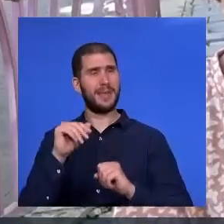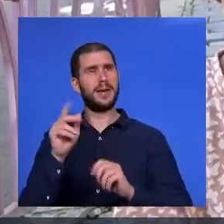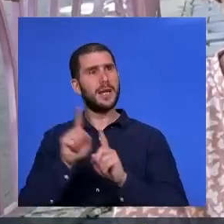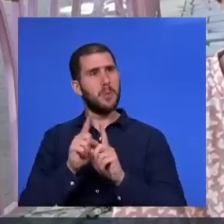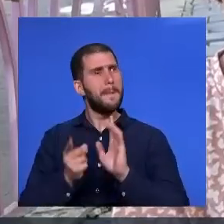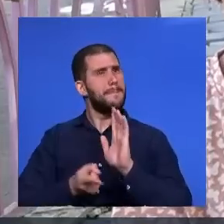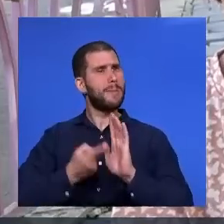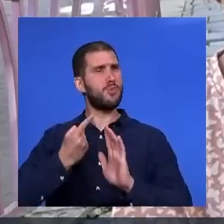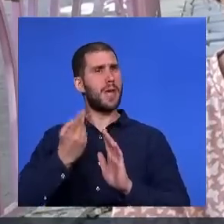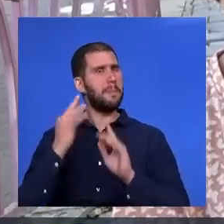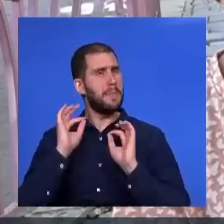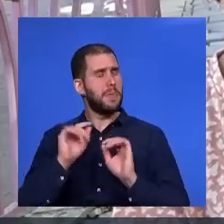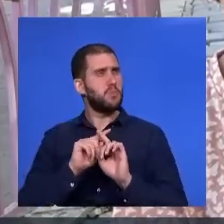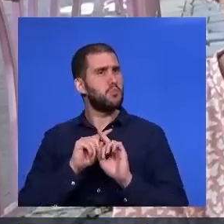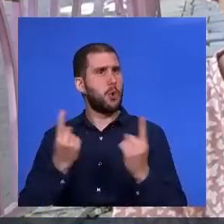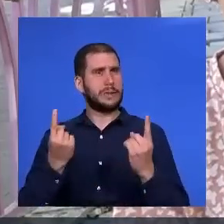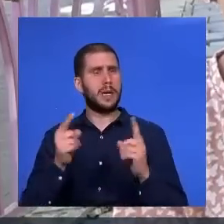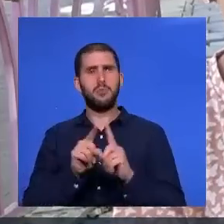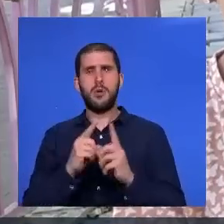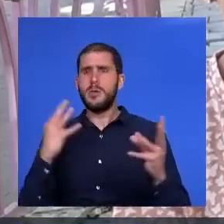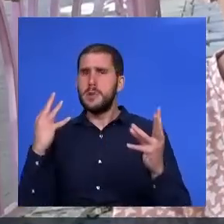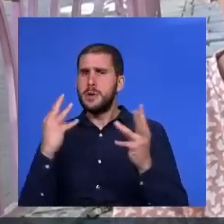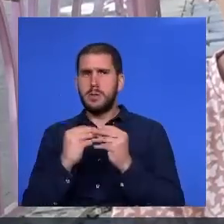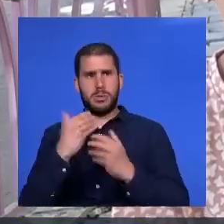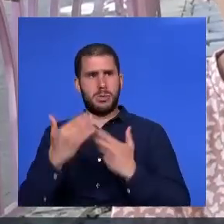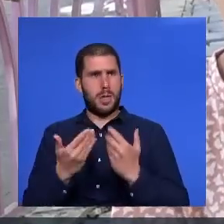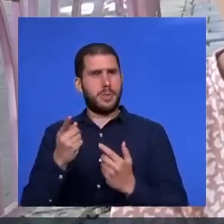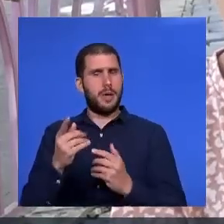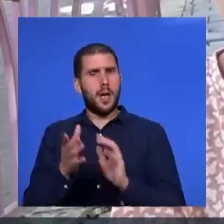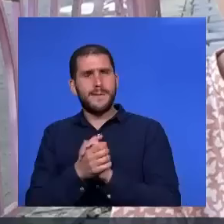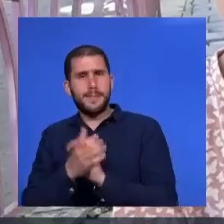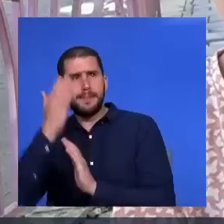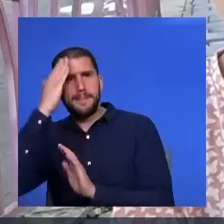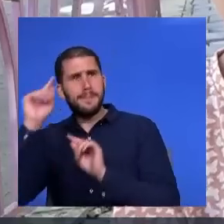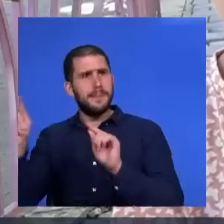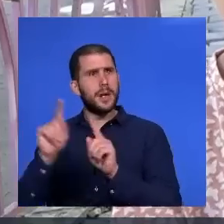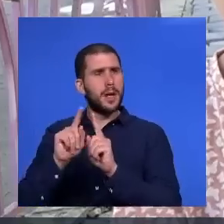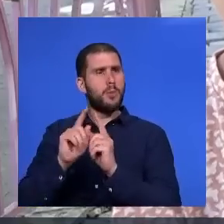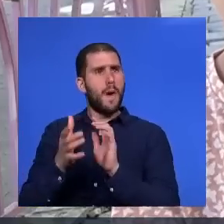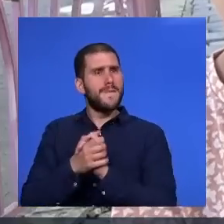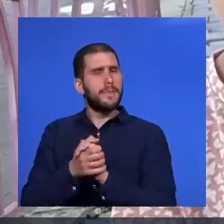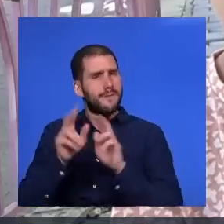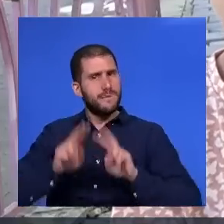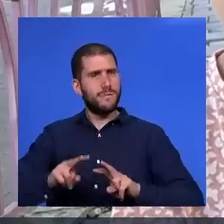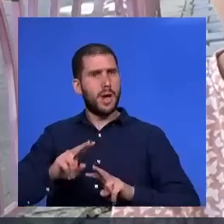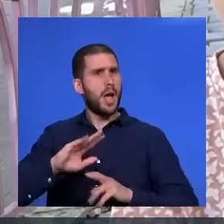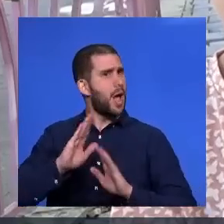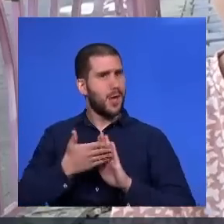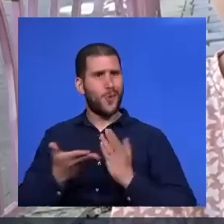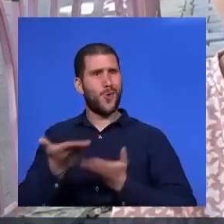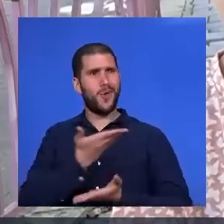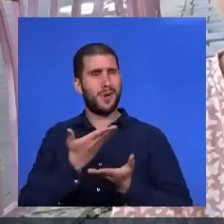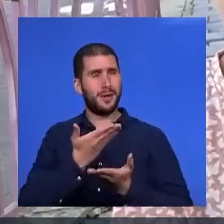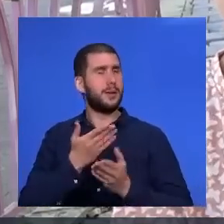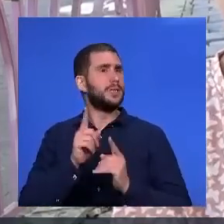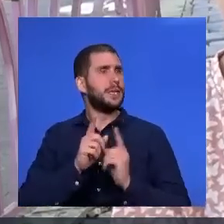ראשונה, וזה ממש מוזר, כי כאילו לאורך כל התהליך אתה מוצא חברים, וזה נהיה כאילו באמת חברים מטורפים של כאילו הכל, וזה